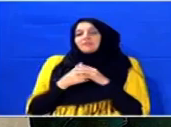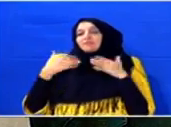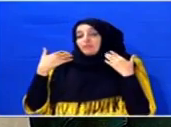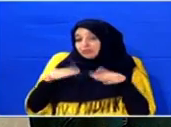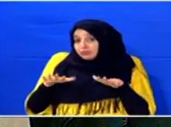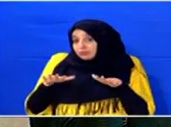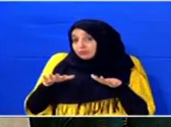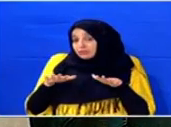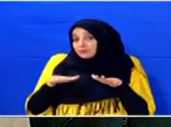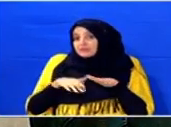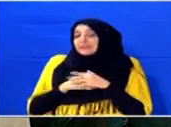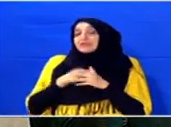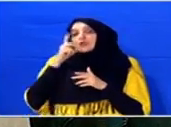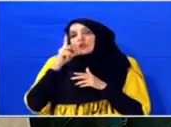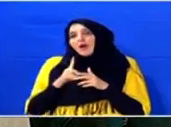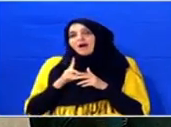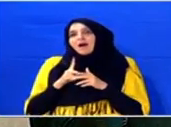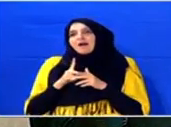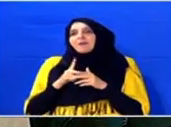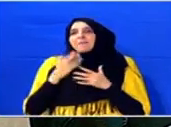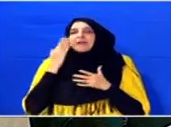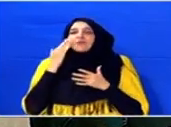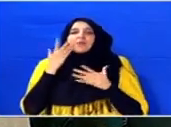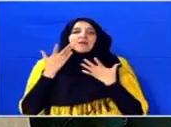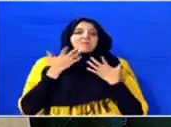بعد عندهم حق التخرج